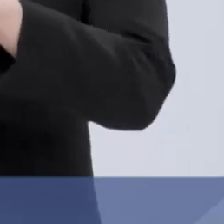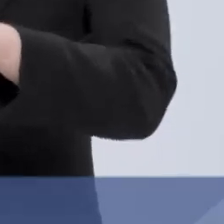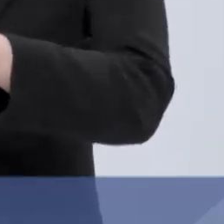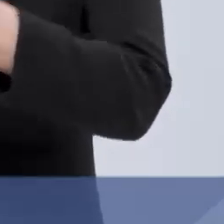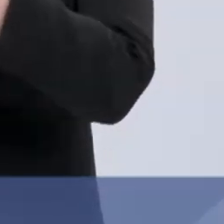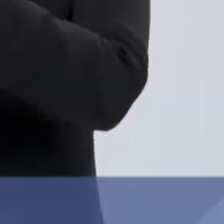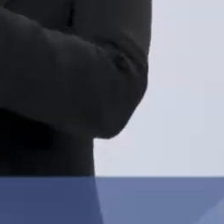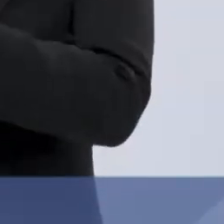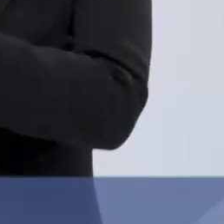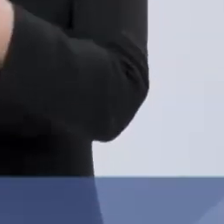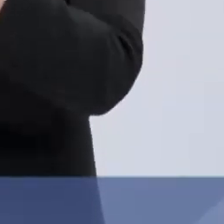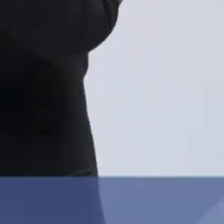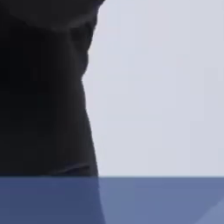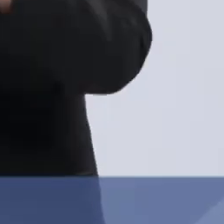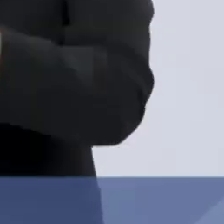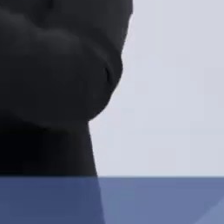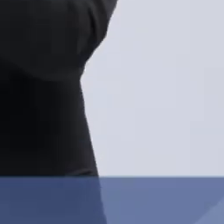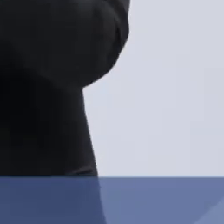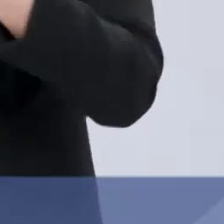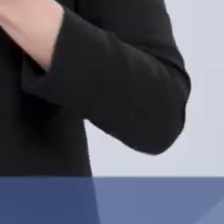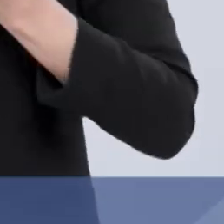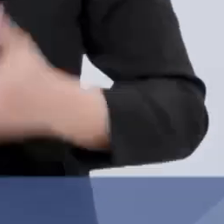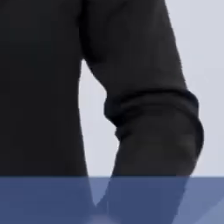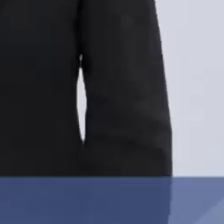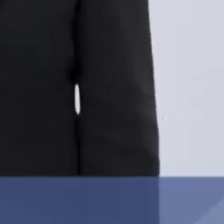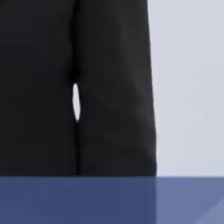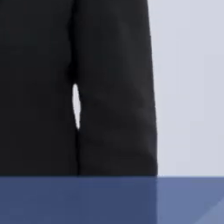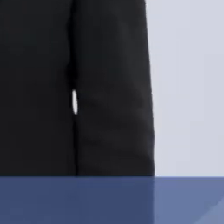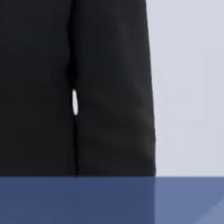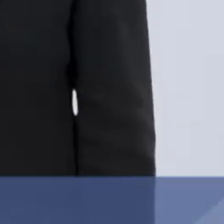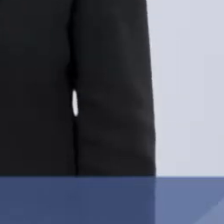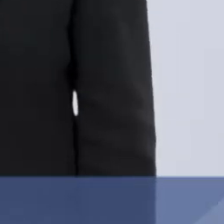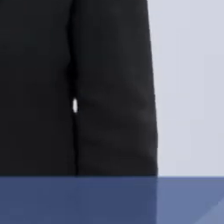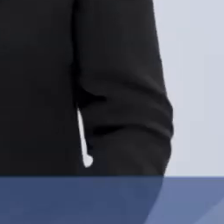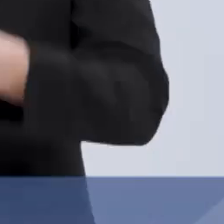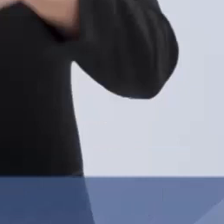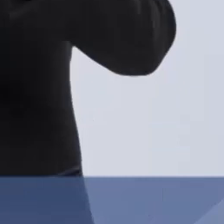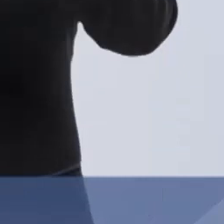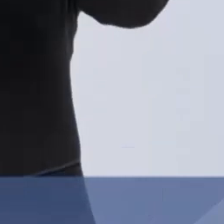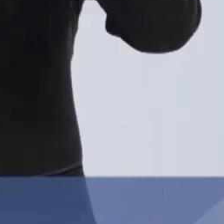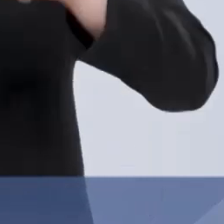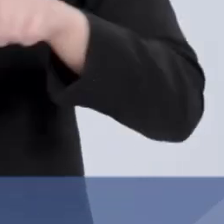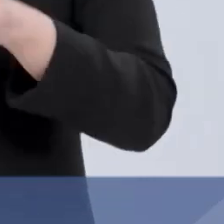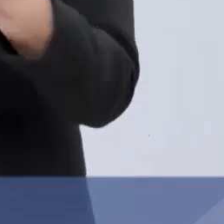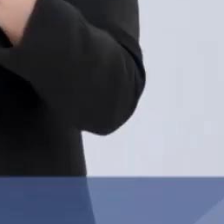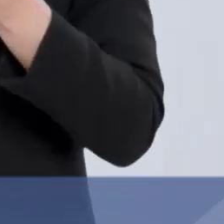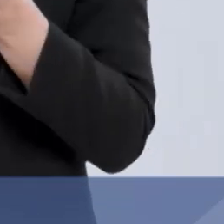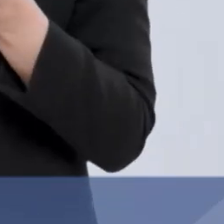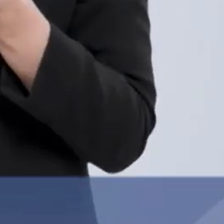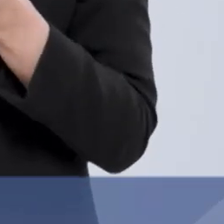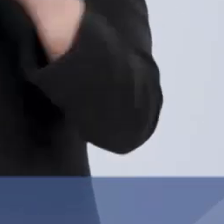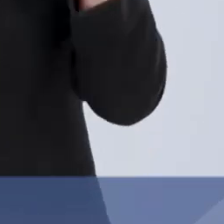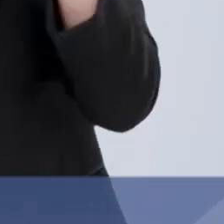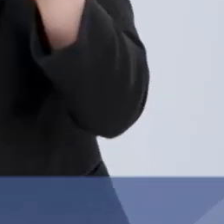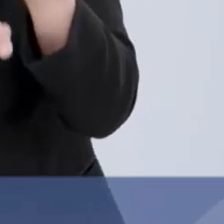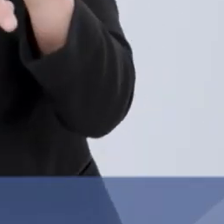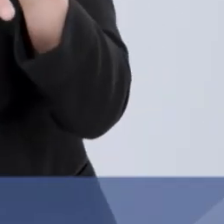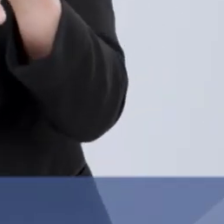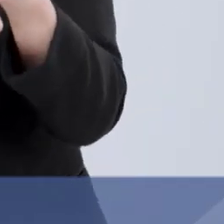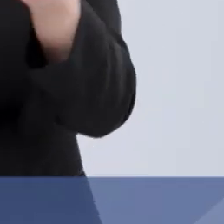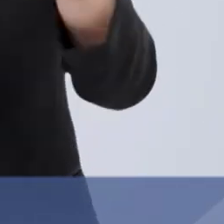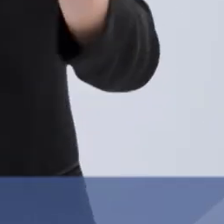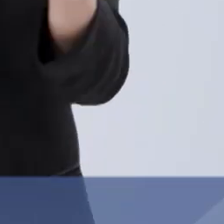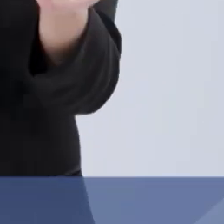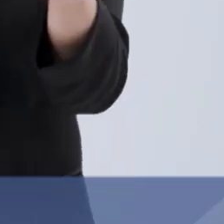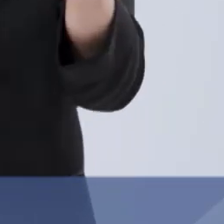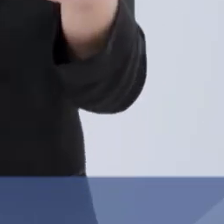재보궐선거지역은 해당 투표용지를 추가로 받습니다. 투표용지를 받은 선거인은 기표소에 들어가